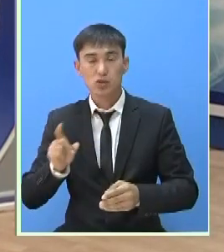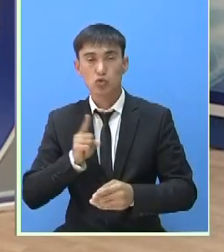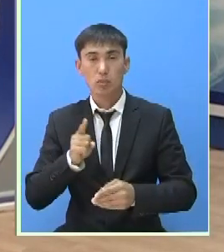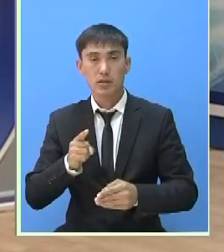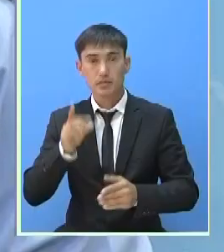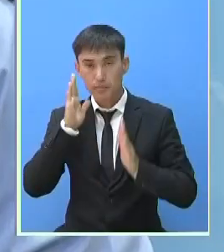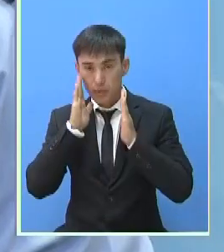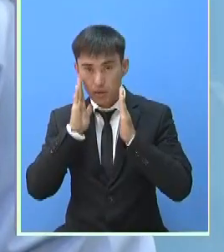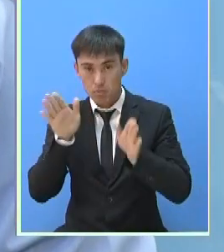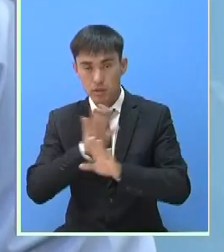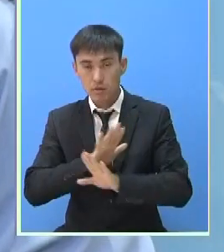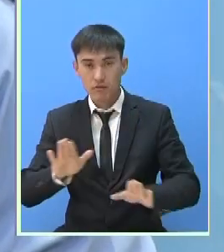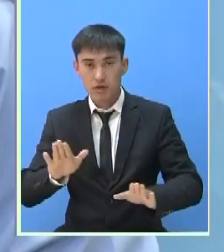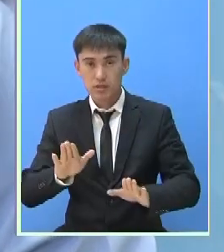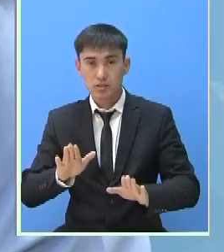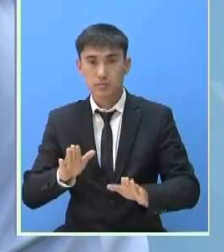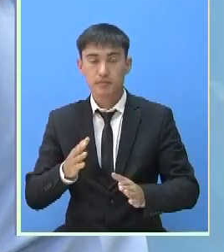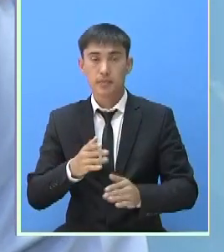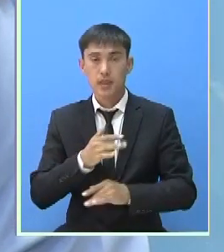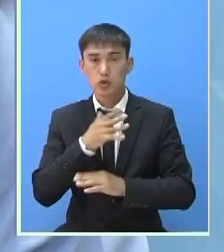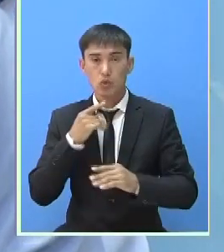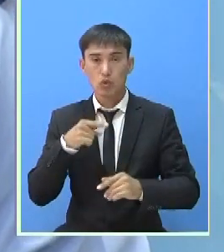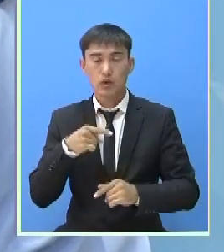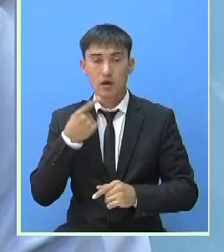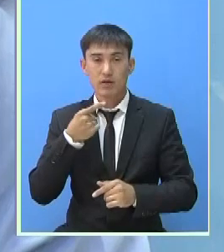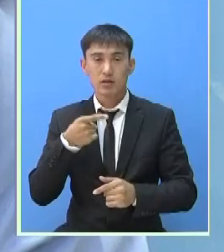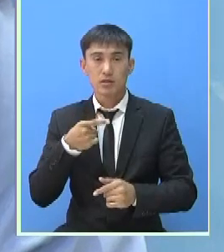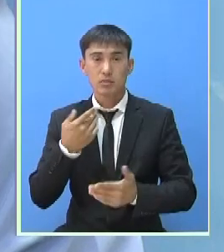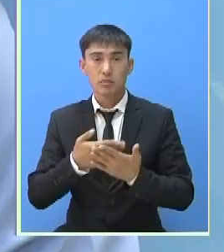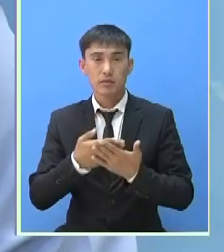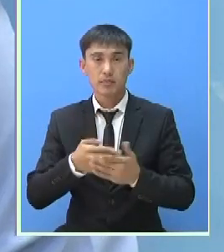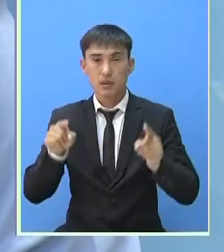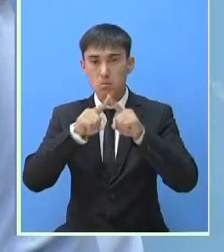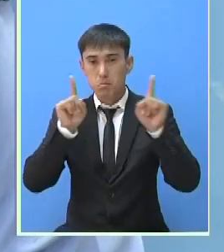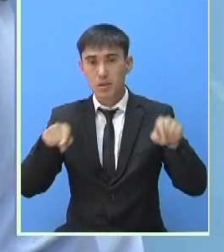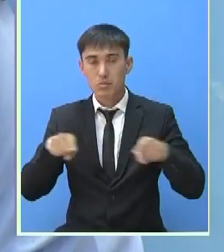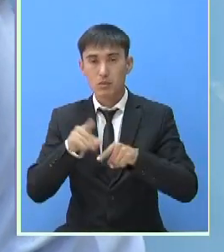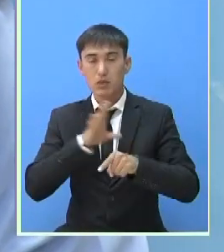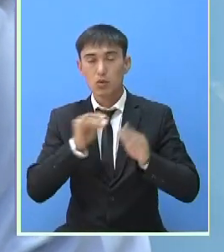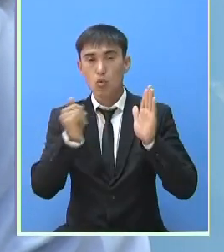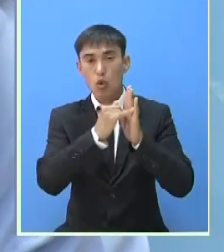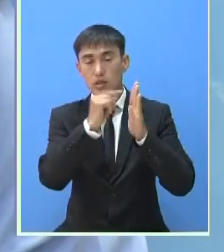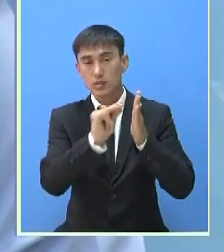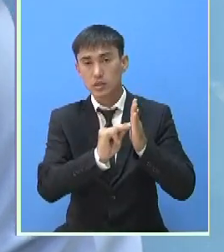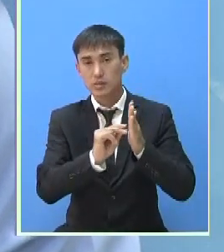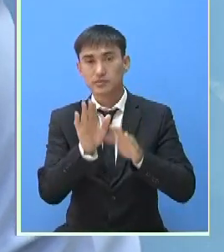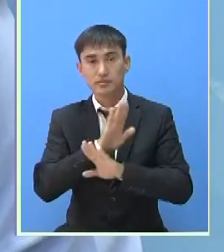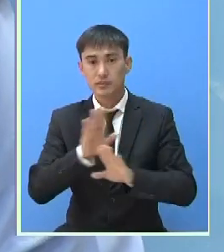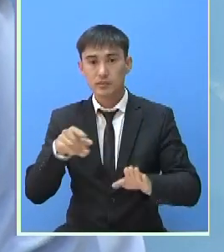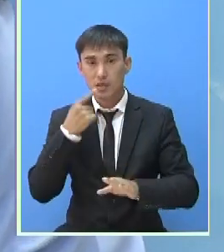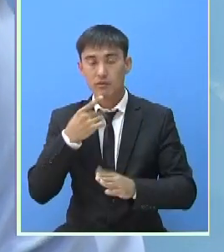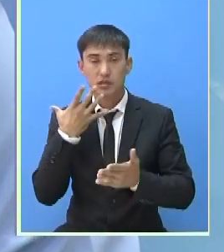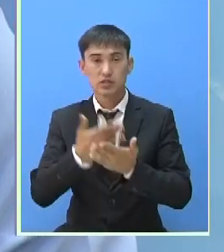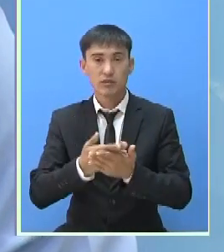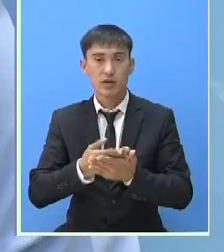не поддавались. Сколько, вот я уже повторился, слайдов, билбордов было, где было указано не говорить